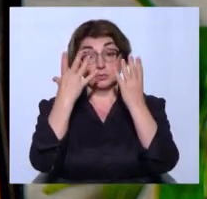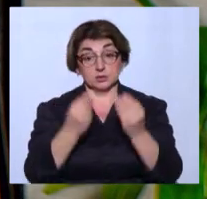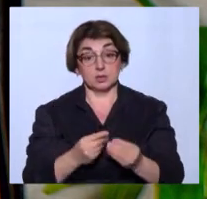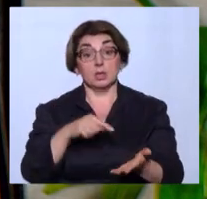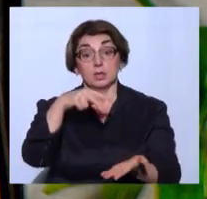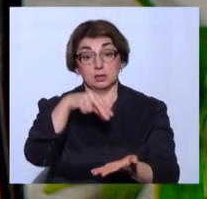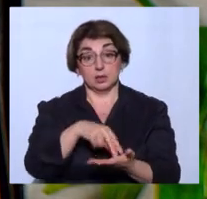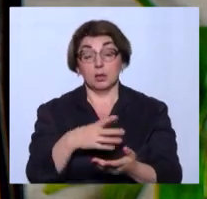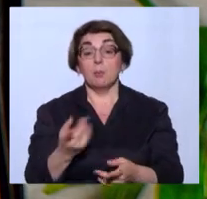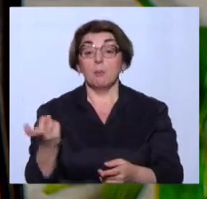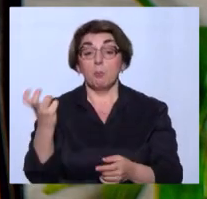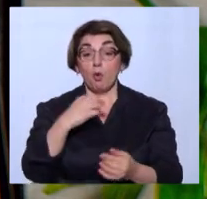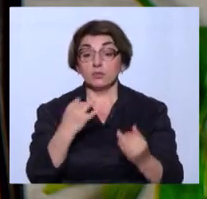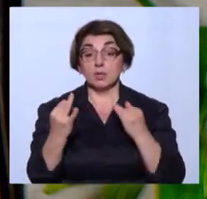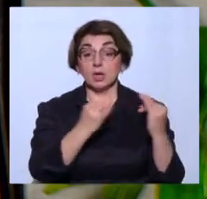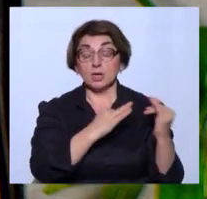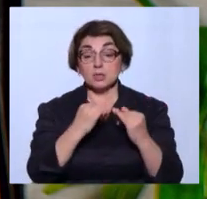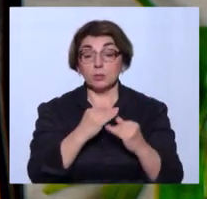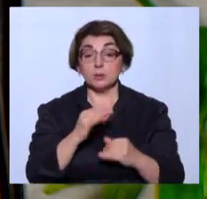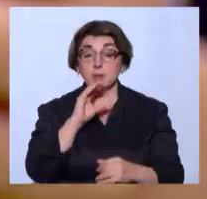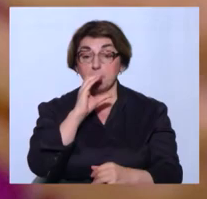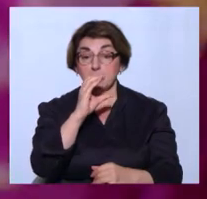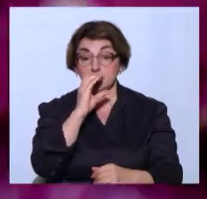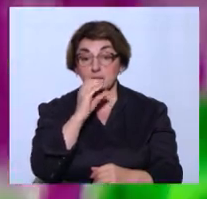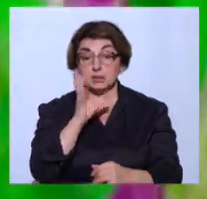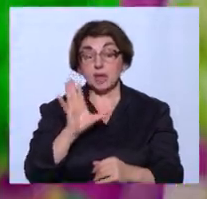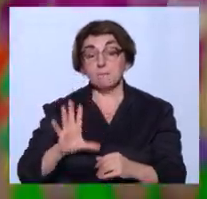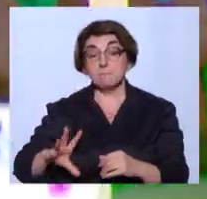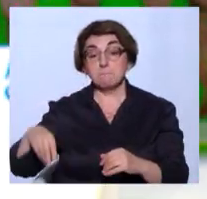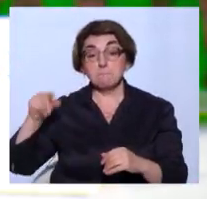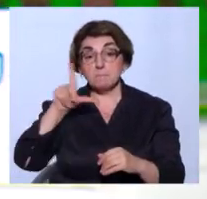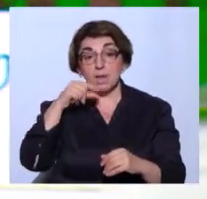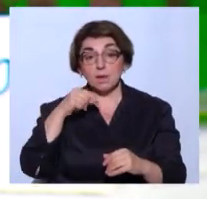გასაუბრებაზე მოვიდა მგელი და მელაკუდა, რომელსაც